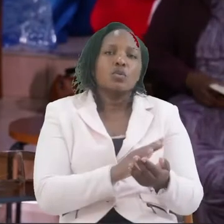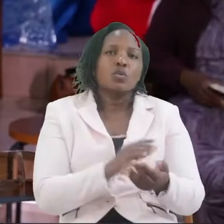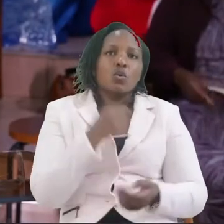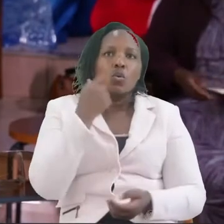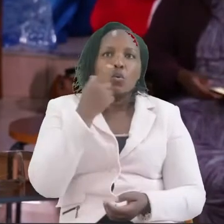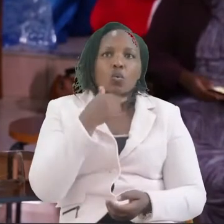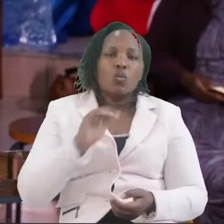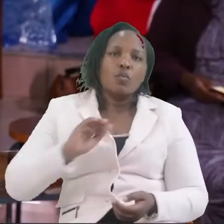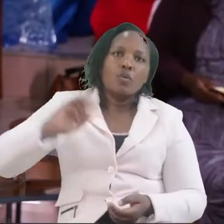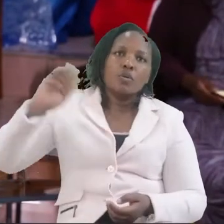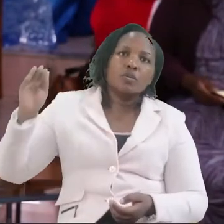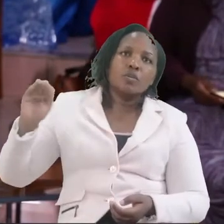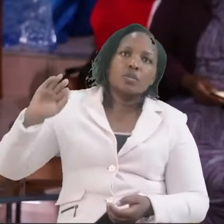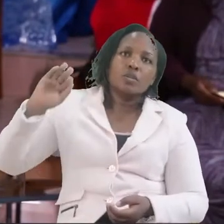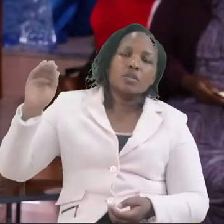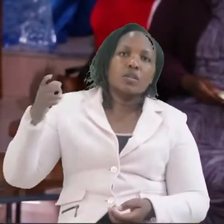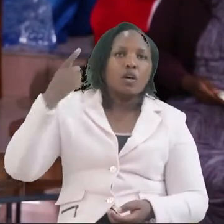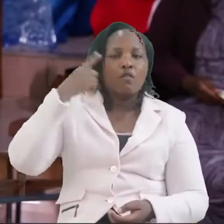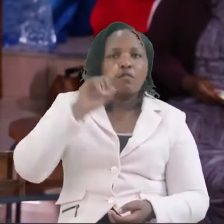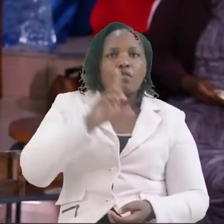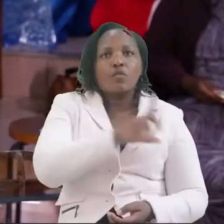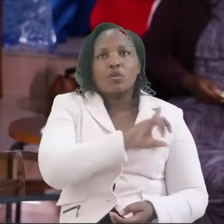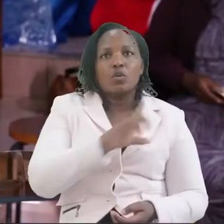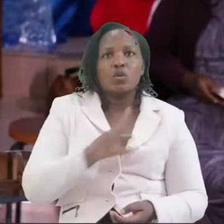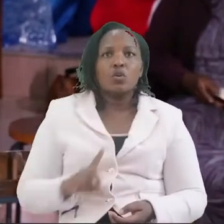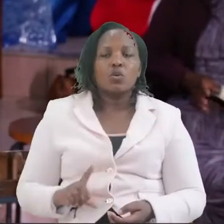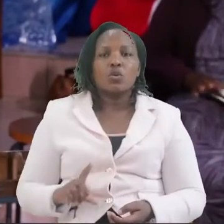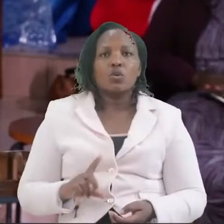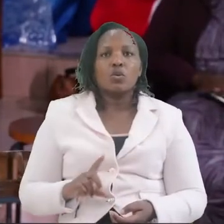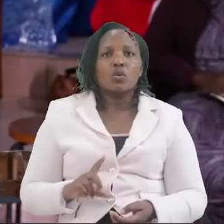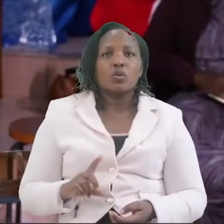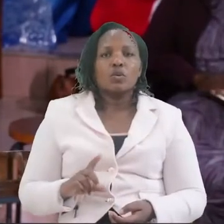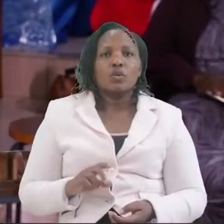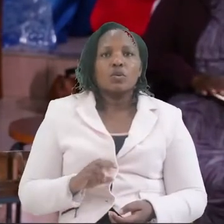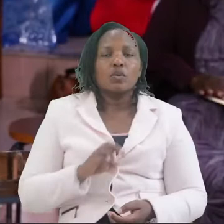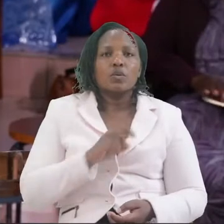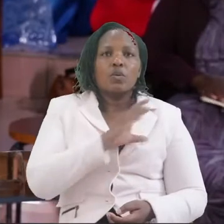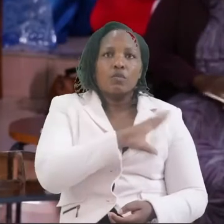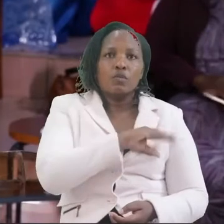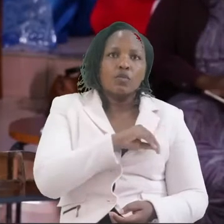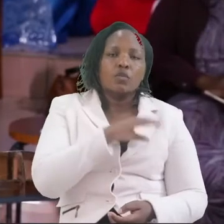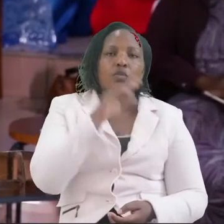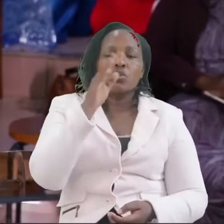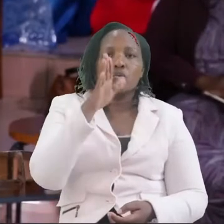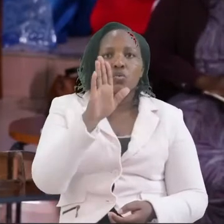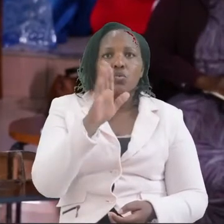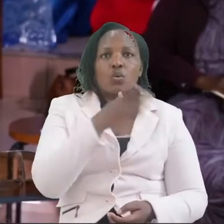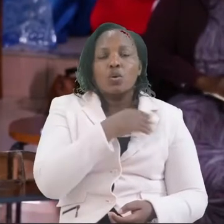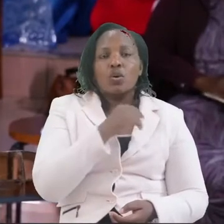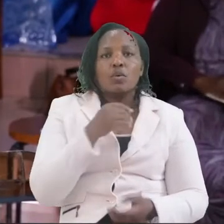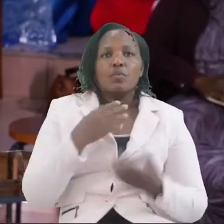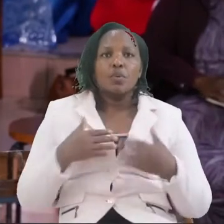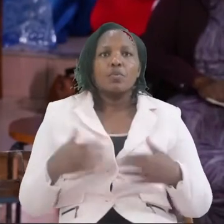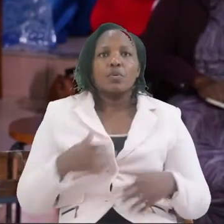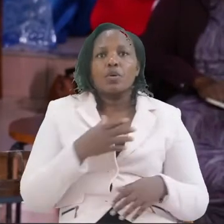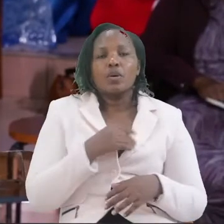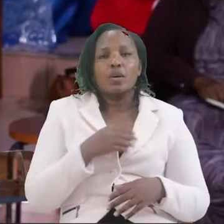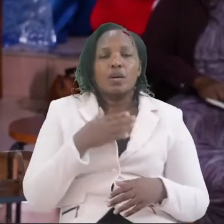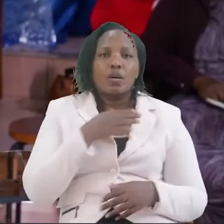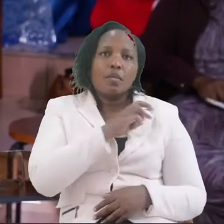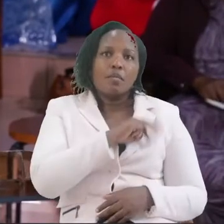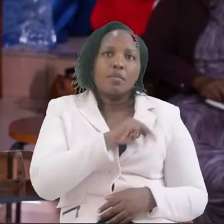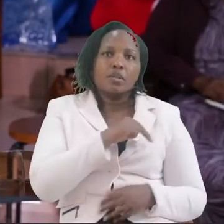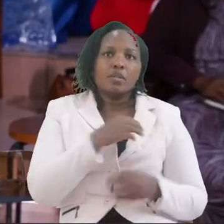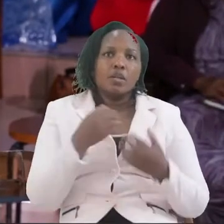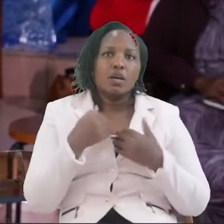enyi milima, kwa kuwa Bwana amewafariji watu wake, naye atawahurumia